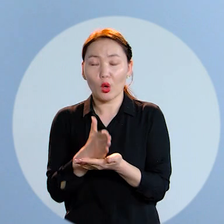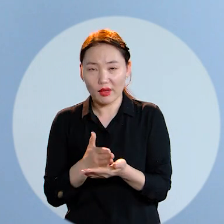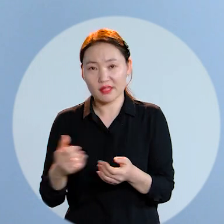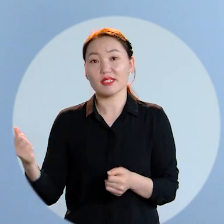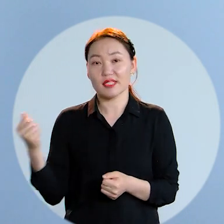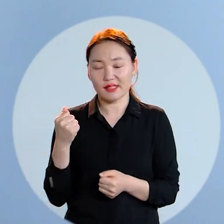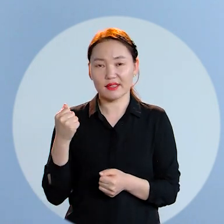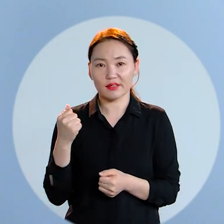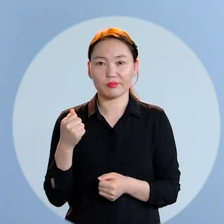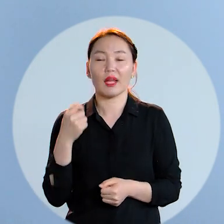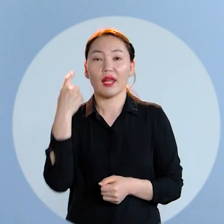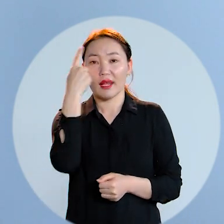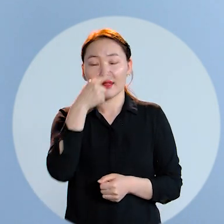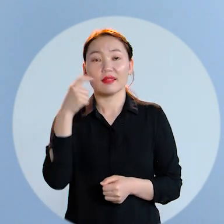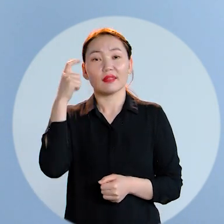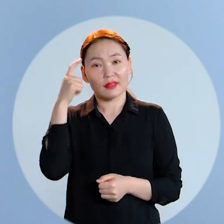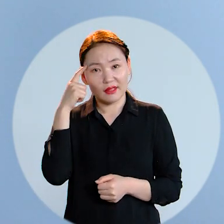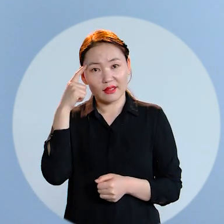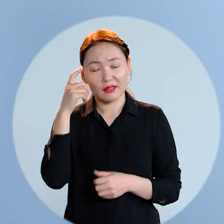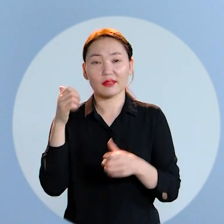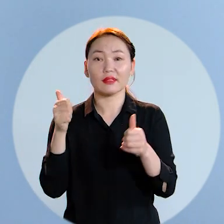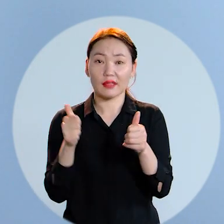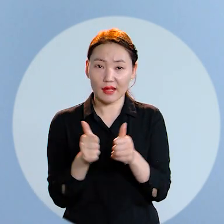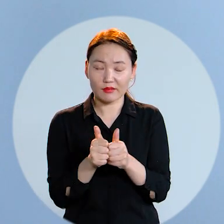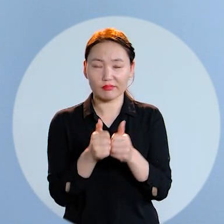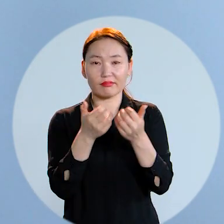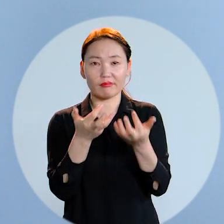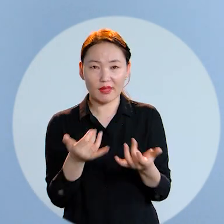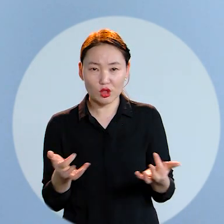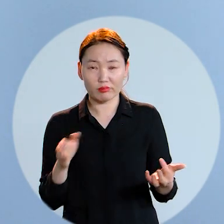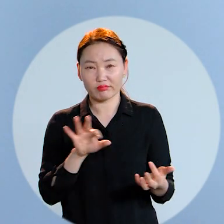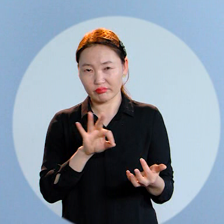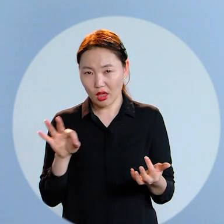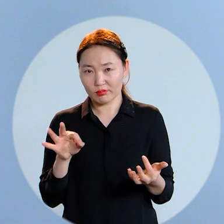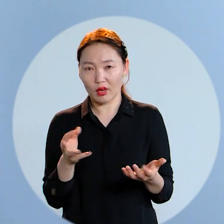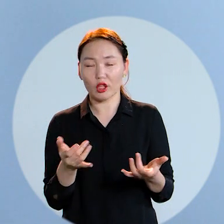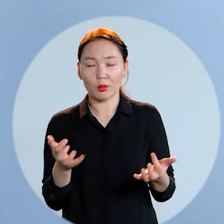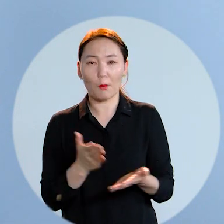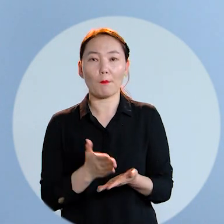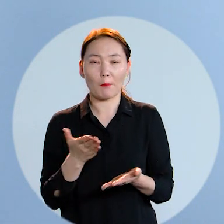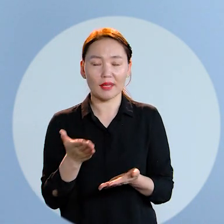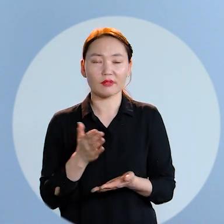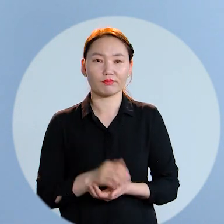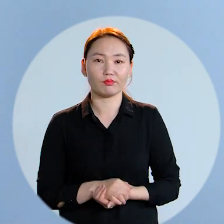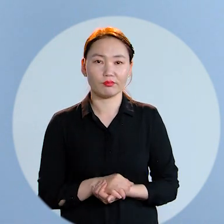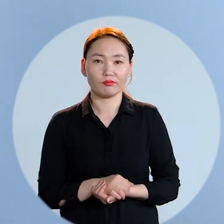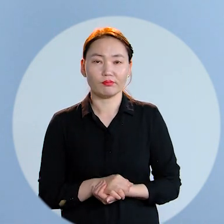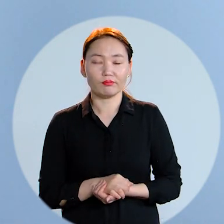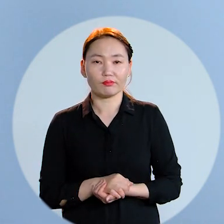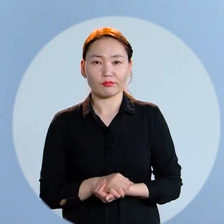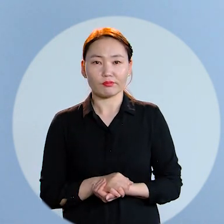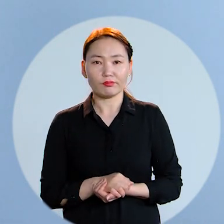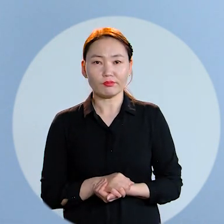болон найзууд бол нэлээн олон тоотой байдгийг бас би түрүүд урдсан, тийм ээ. Ажил хэргийн холбоотой цаг